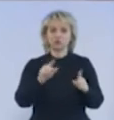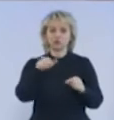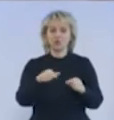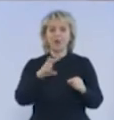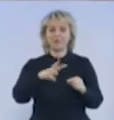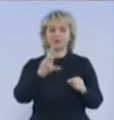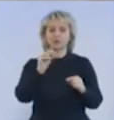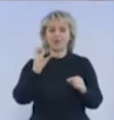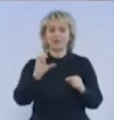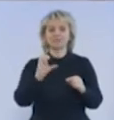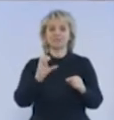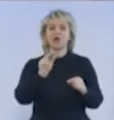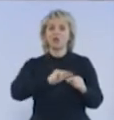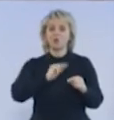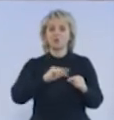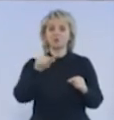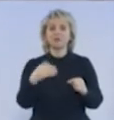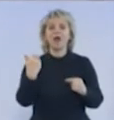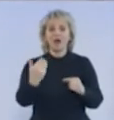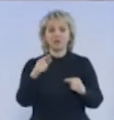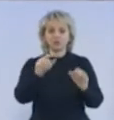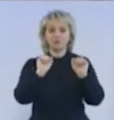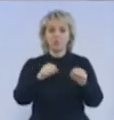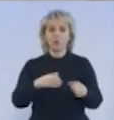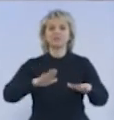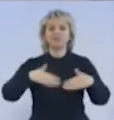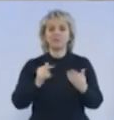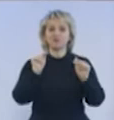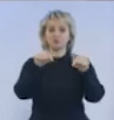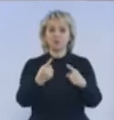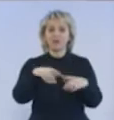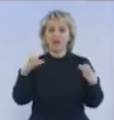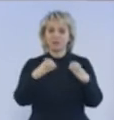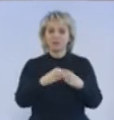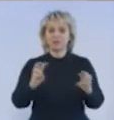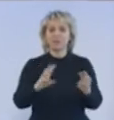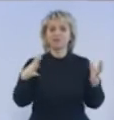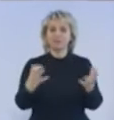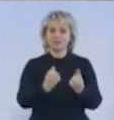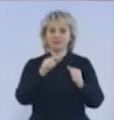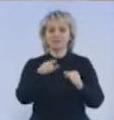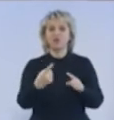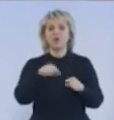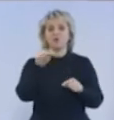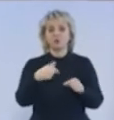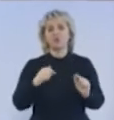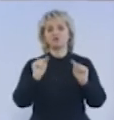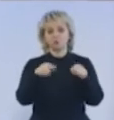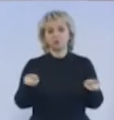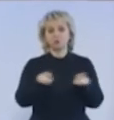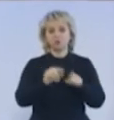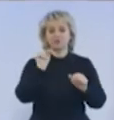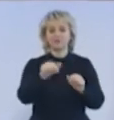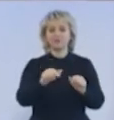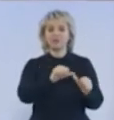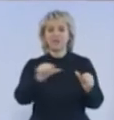МЧС там работать, они могут добровольно вступать в отряды пожарно-спасательные. Вот я вступил тоже в него.